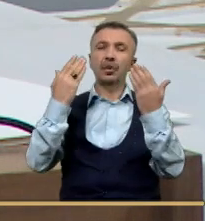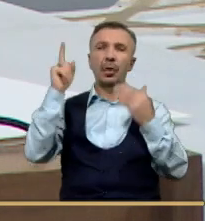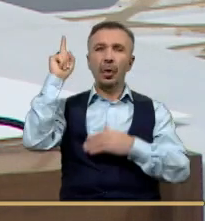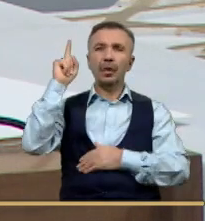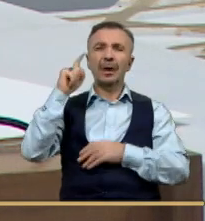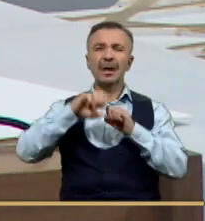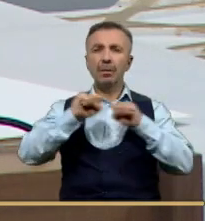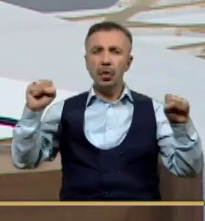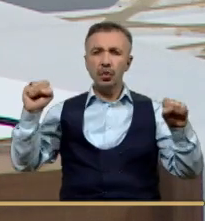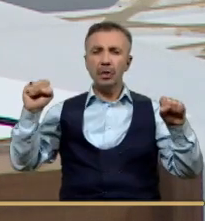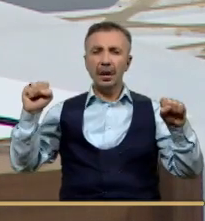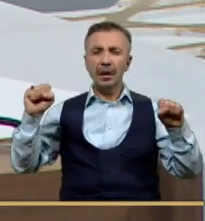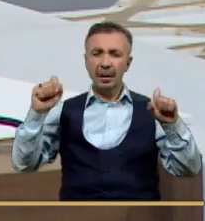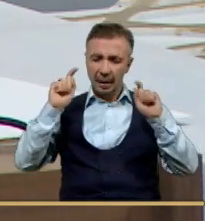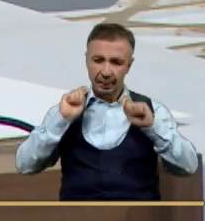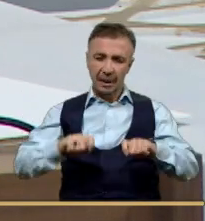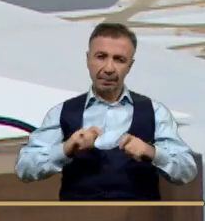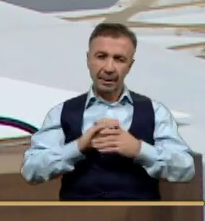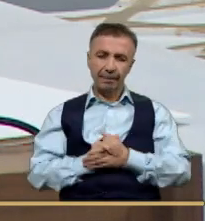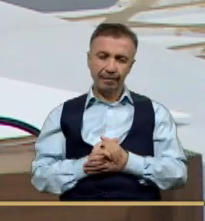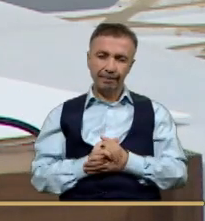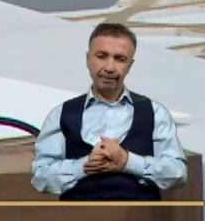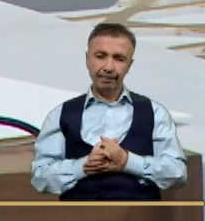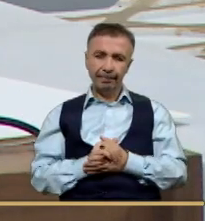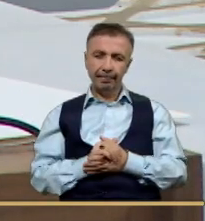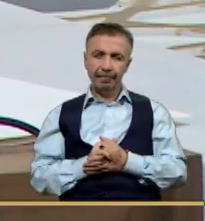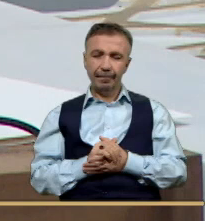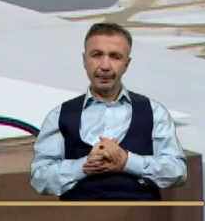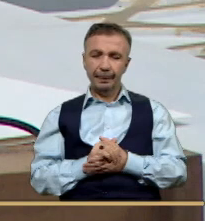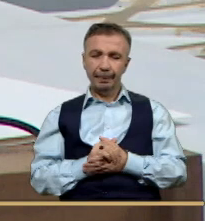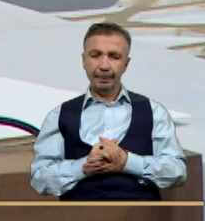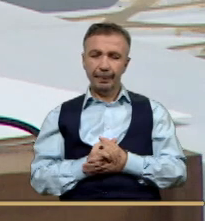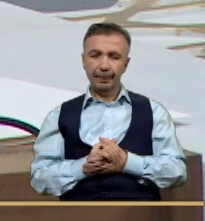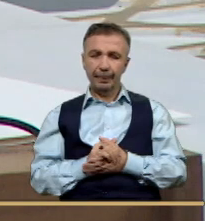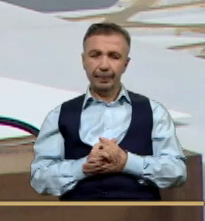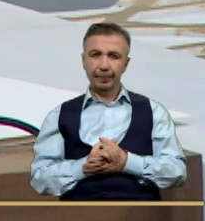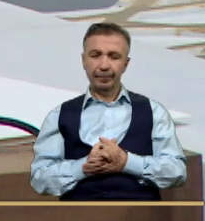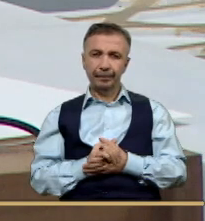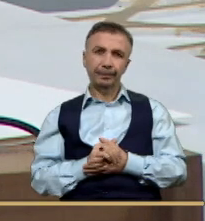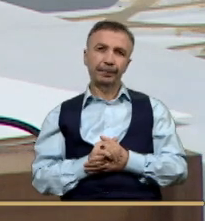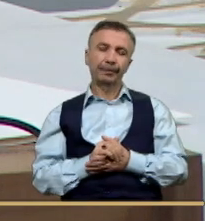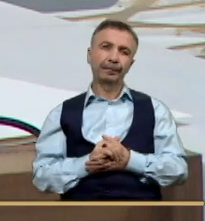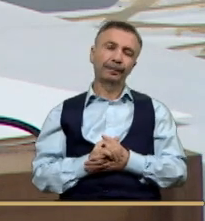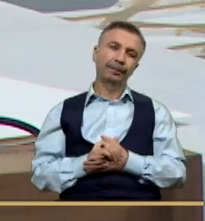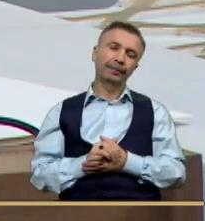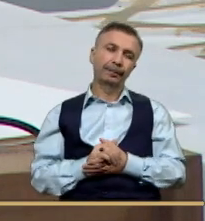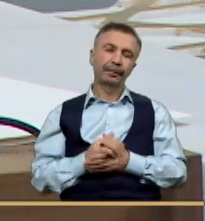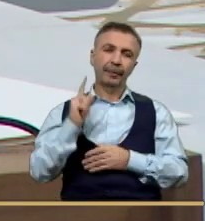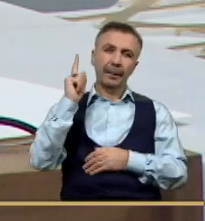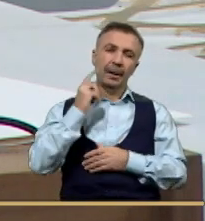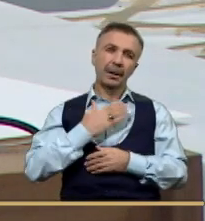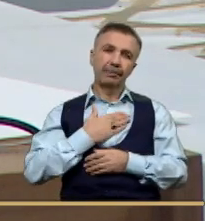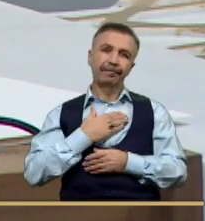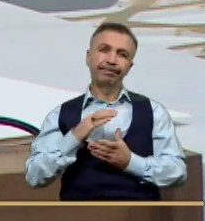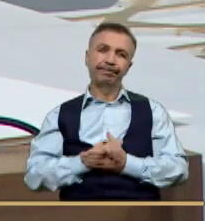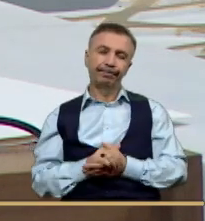Rab. Allahümme munzilel kitab, seri'al hisab, ihzimil ehzab. Allahümme